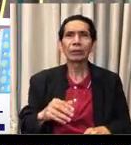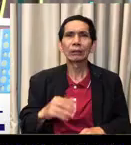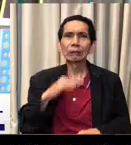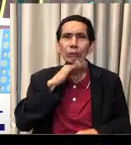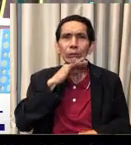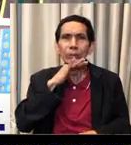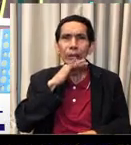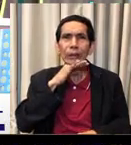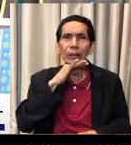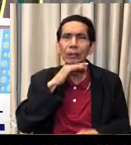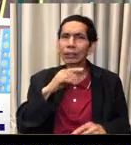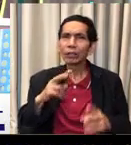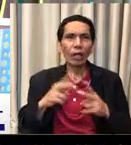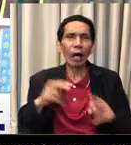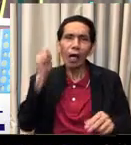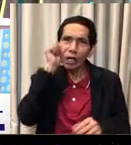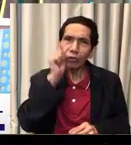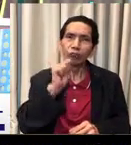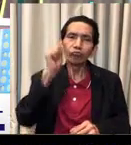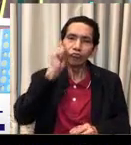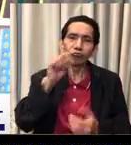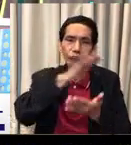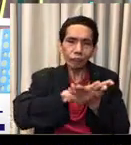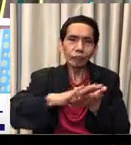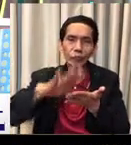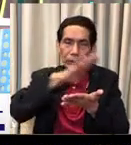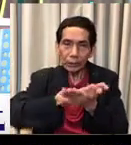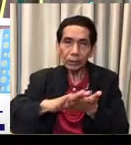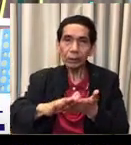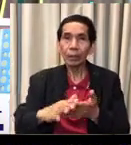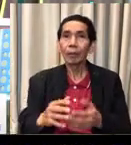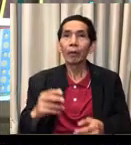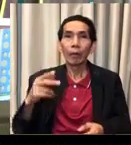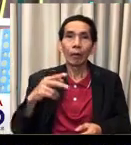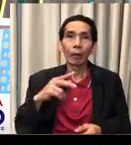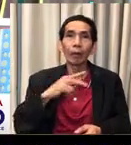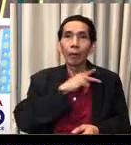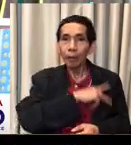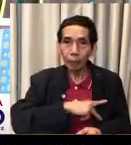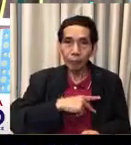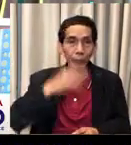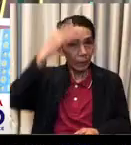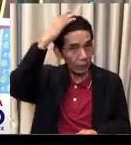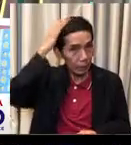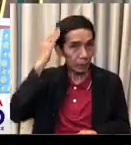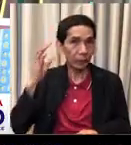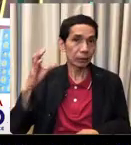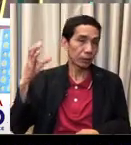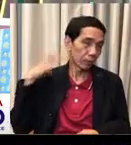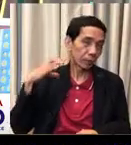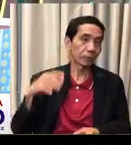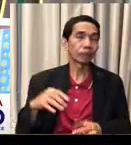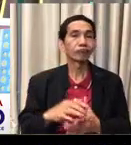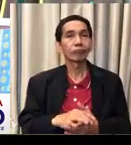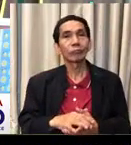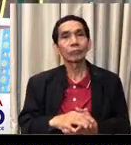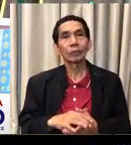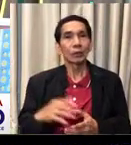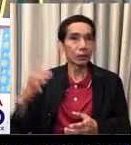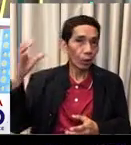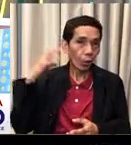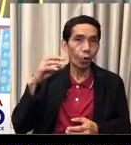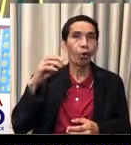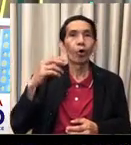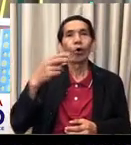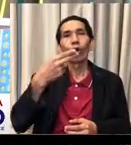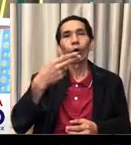dugyot. Alagang araw-araw na nililinis yun. Pinakikiusapan ko nga lagi doon sila Chairman Cubillas, sila Chairman